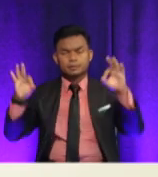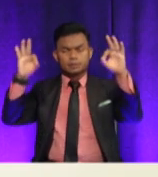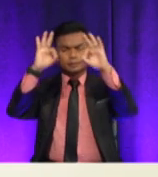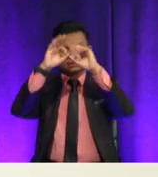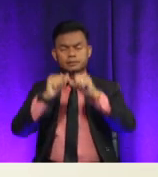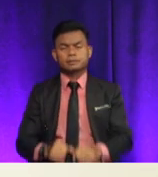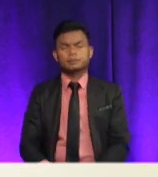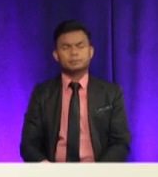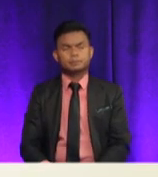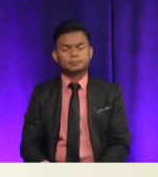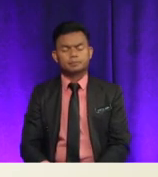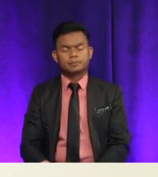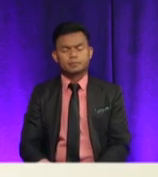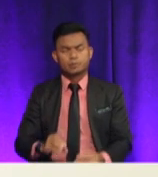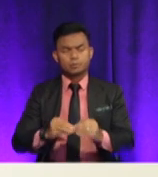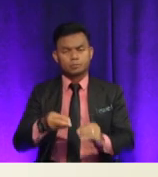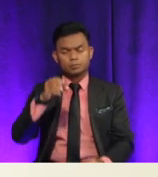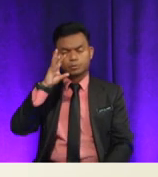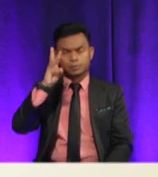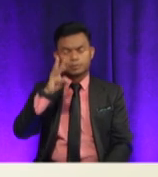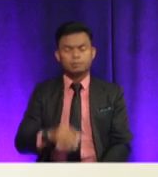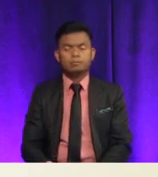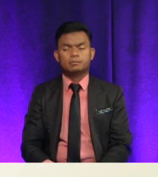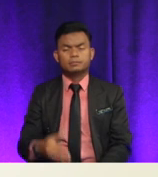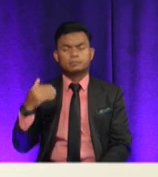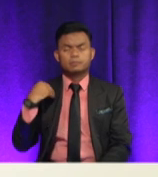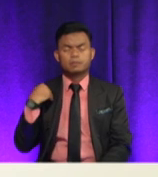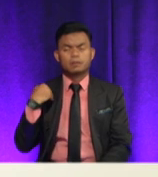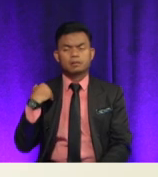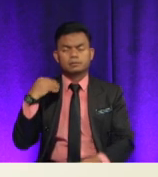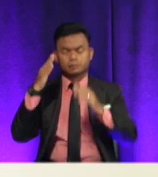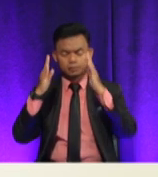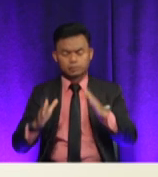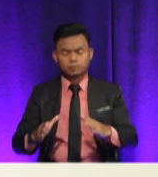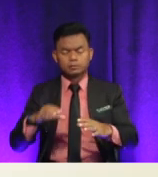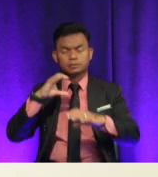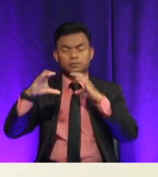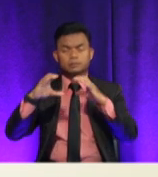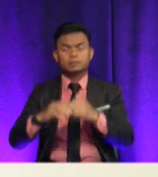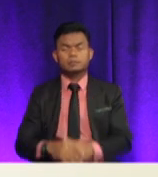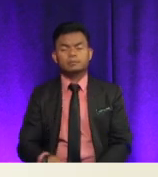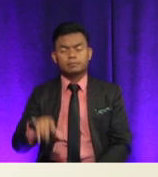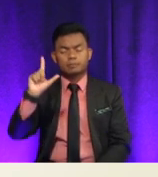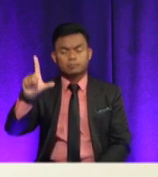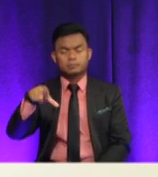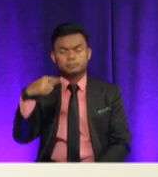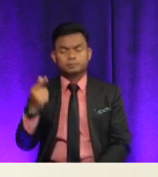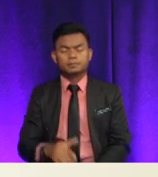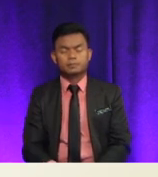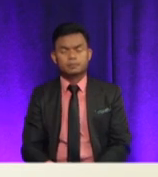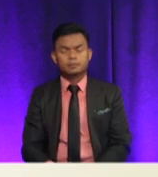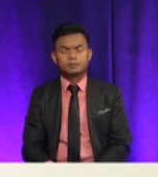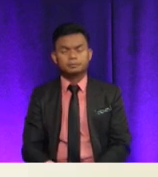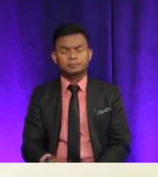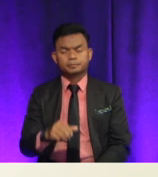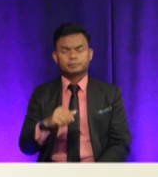iya berkata dengan sama teman siapa ini mempunyai Taman perbuatannya Indah tempatnya nyaman kalau